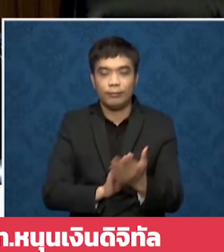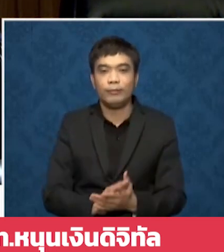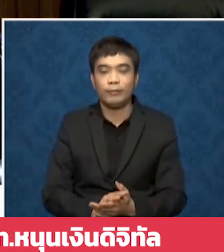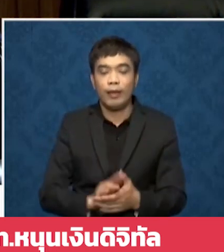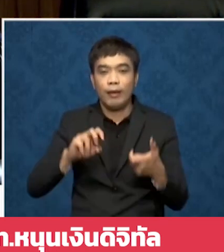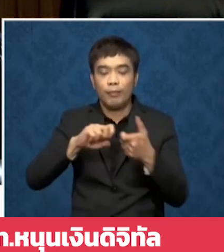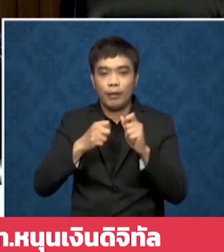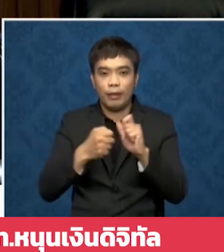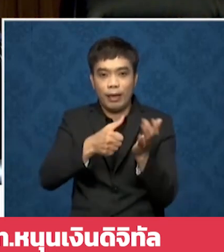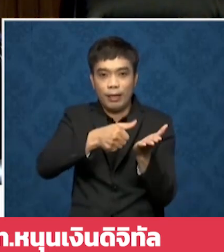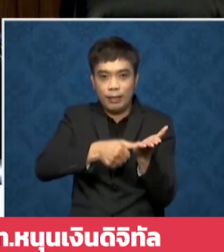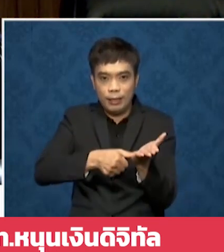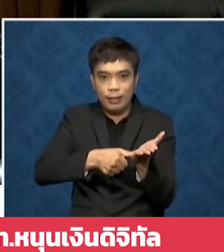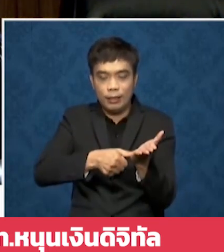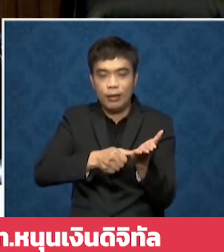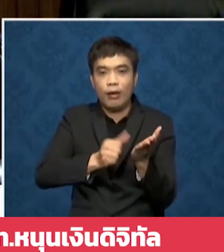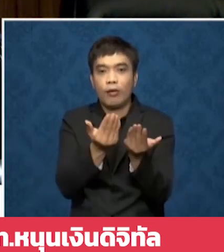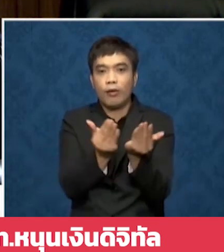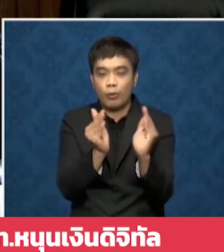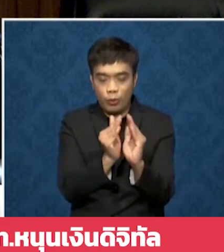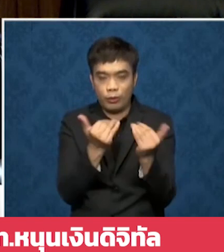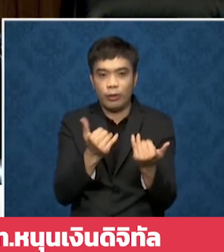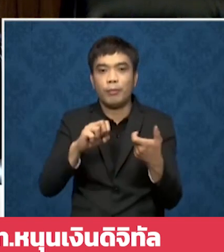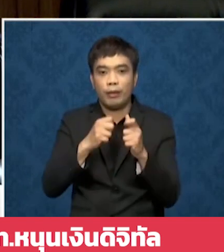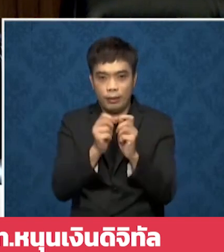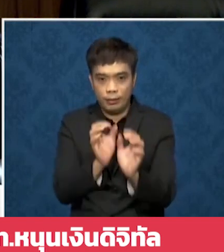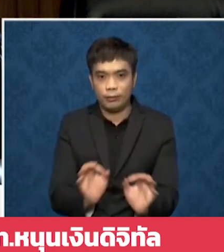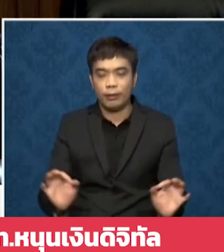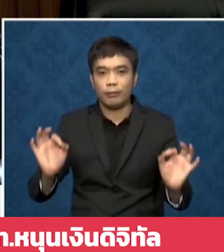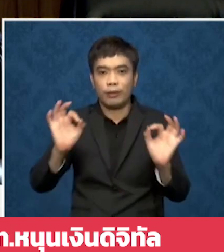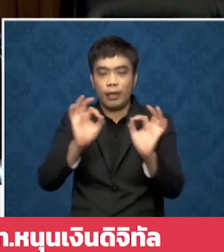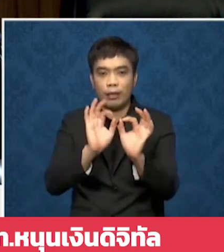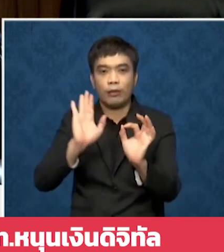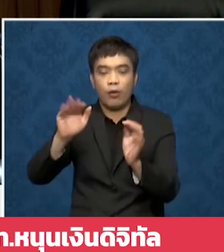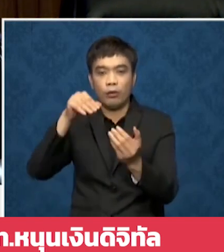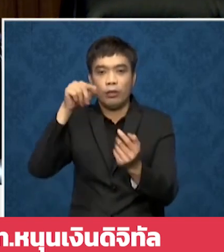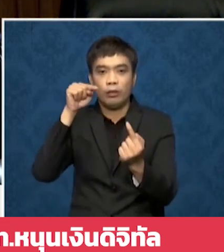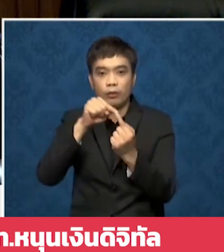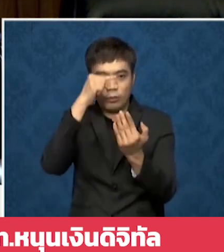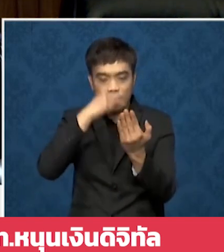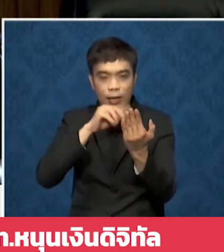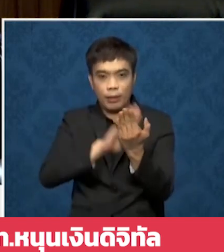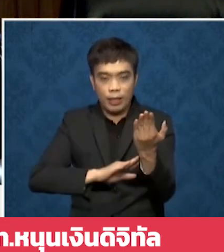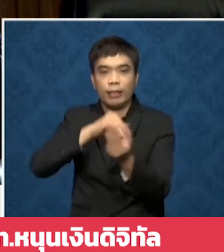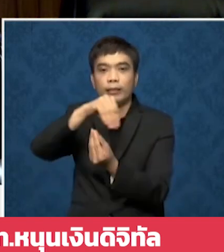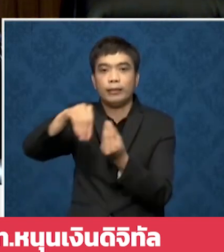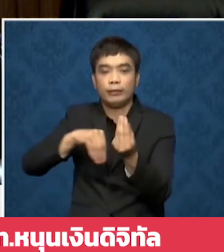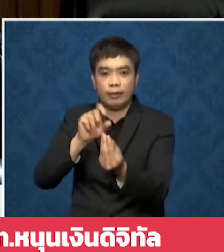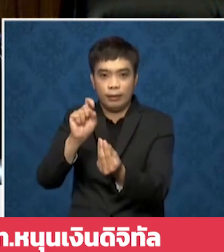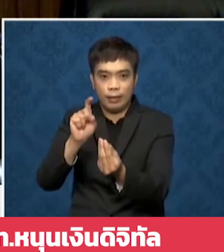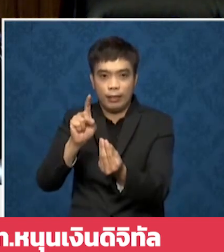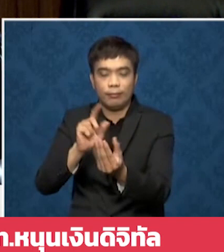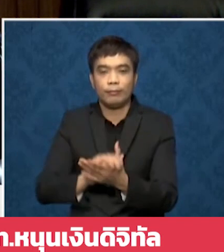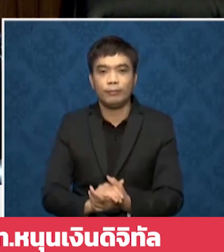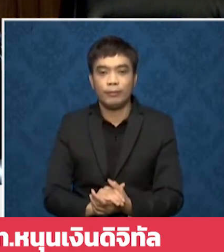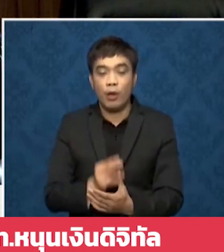าสวัสดิ์ ส.ส.มหาสารคามพรรคเพื่อไทยอภิปรายสนับสนุนยัตติหนี้ครัวเรือนซึ่งเป็นปัญหาที่ใหญ่และสำ